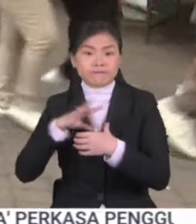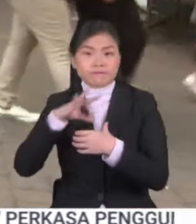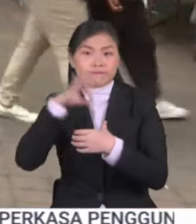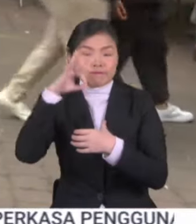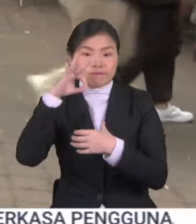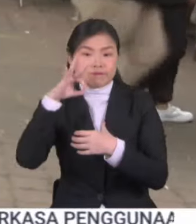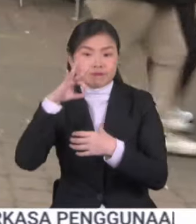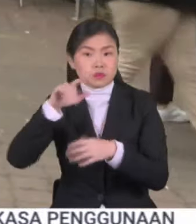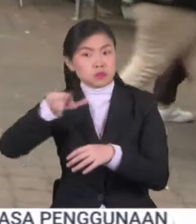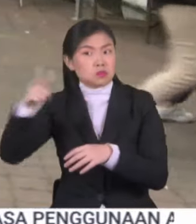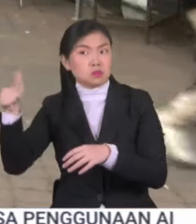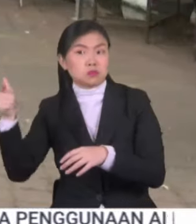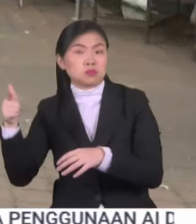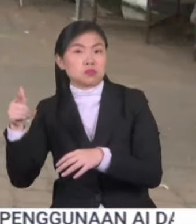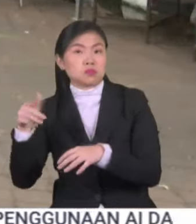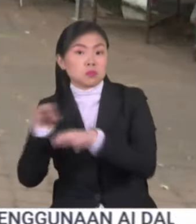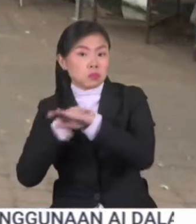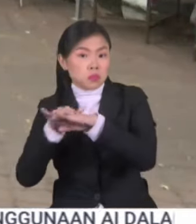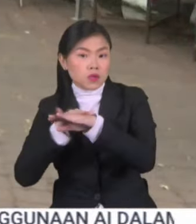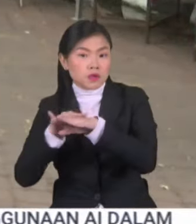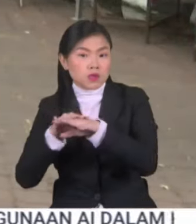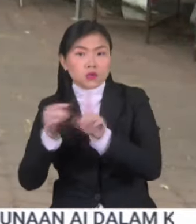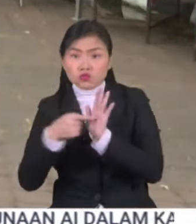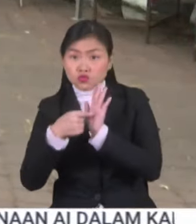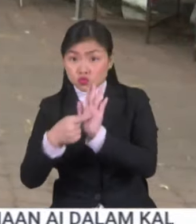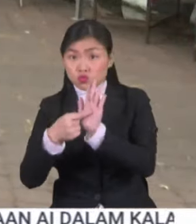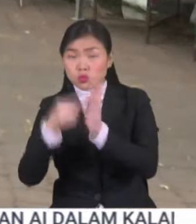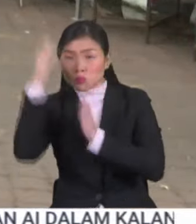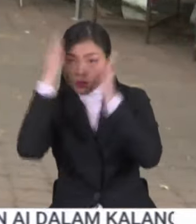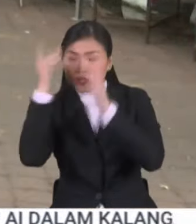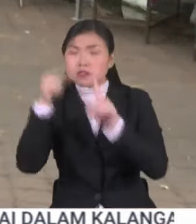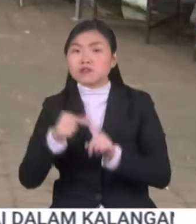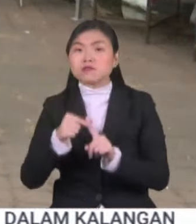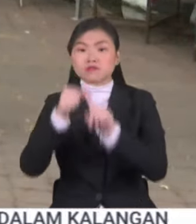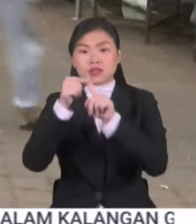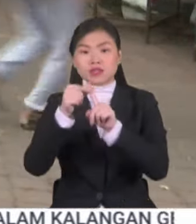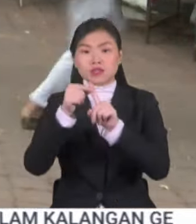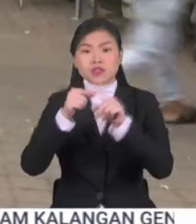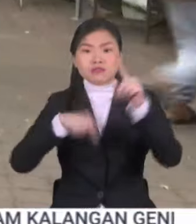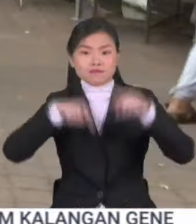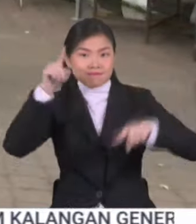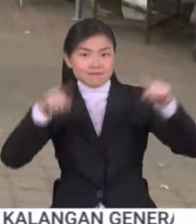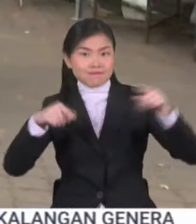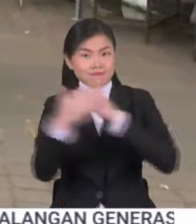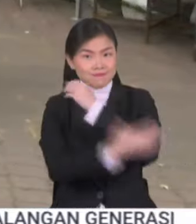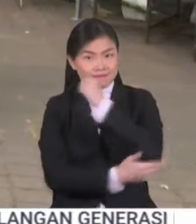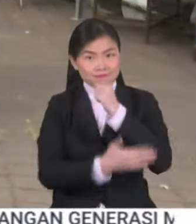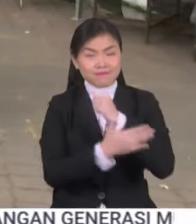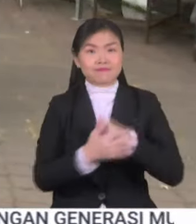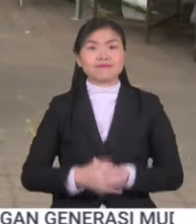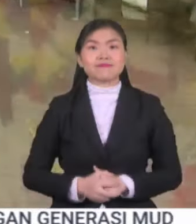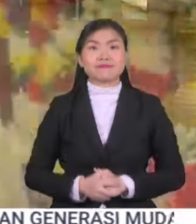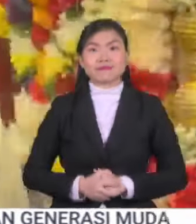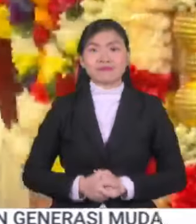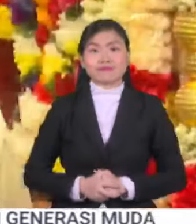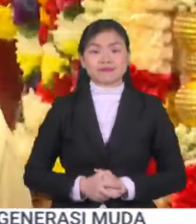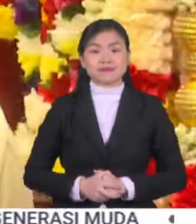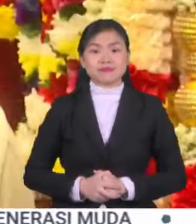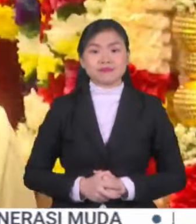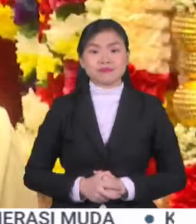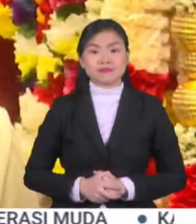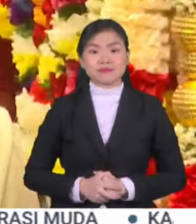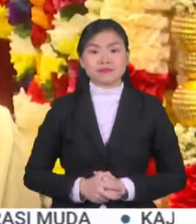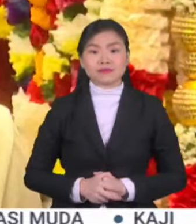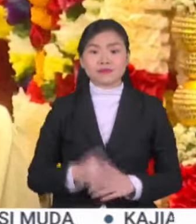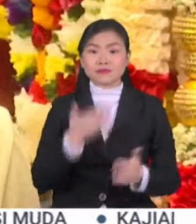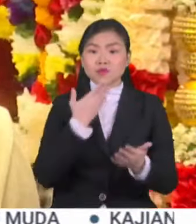yang sememangnya menjadi keunikan negara Malaysia, sebuah negara yang majmuk. Nur Fatih Abdul Rahim, RTM. Good